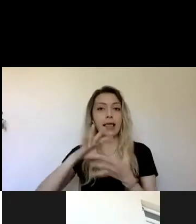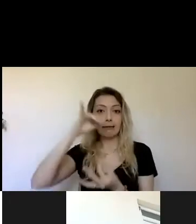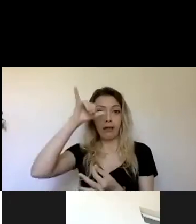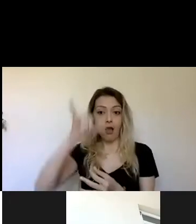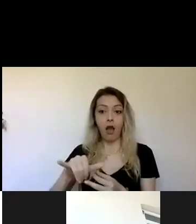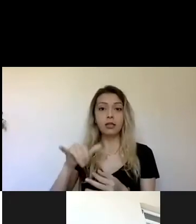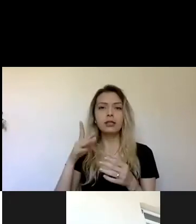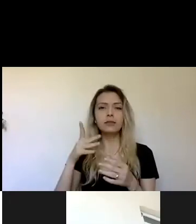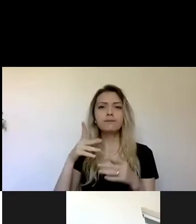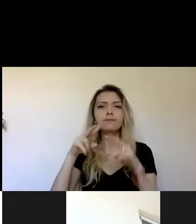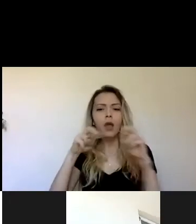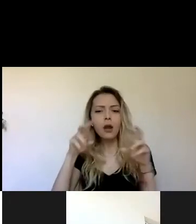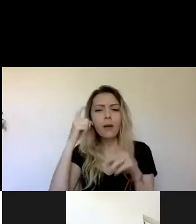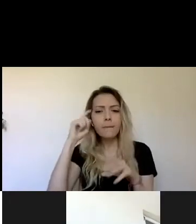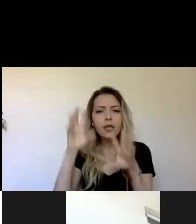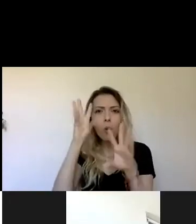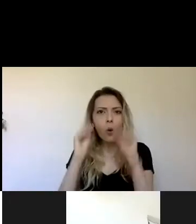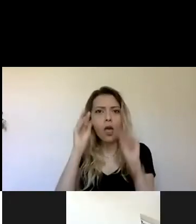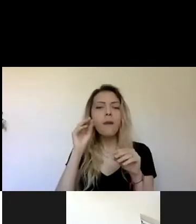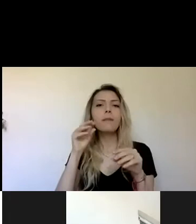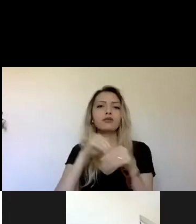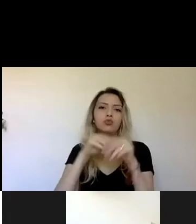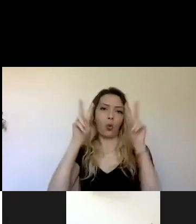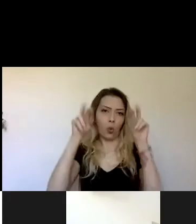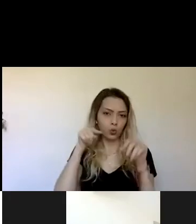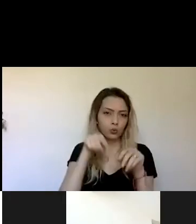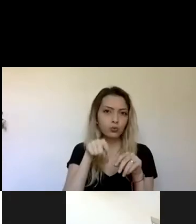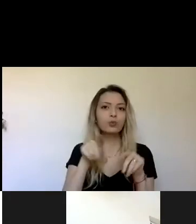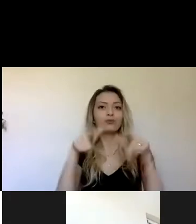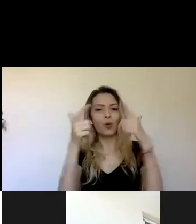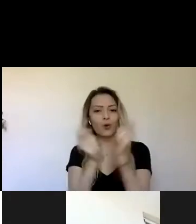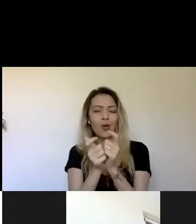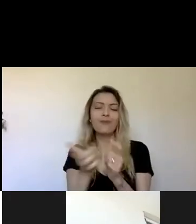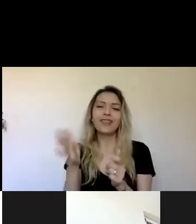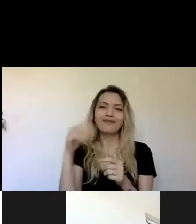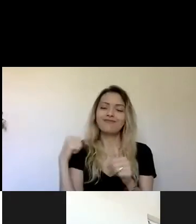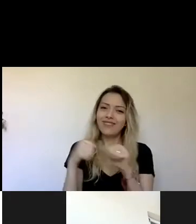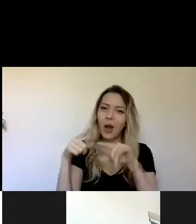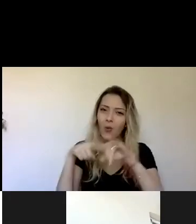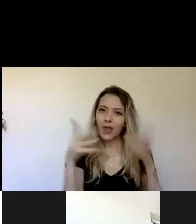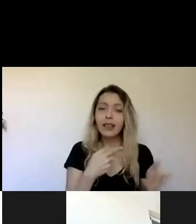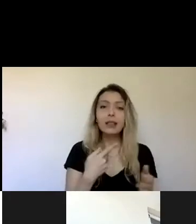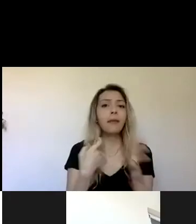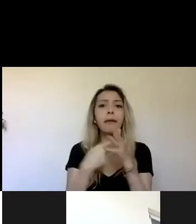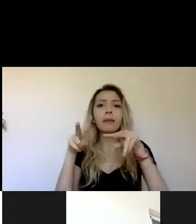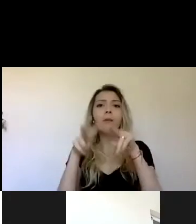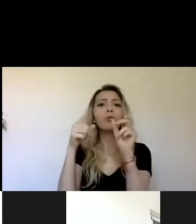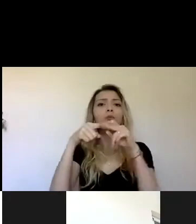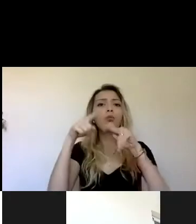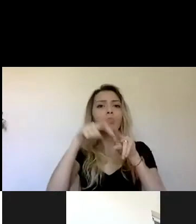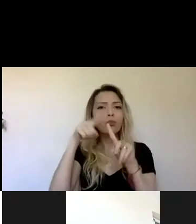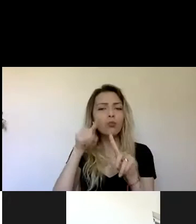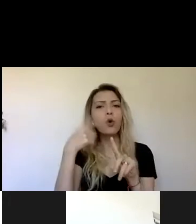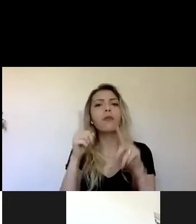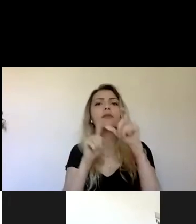başlıklı webinarında birlikteyiz. Benim ismim Murat Çekiç. Etkiniz AB programında kapasite